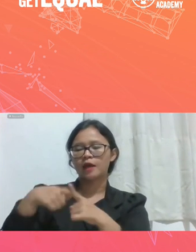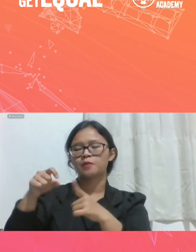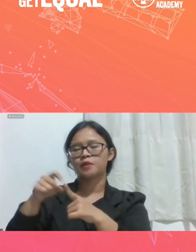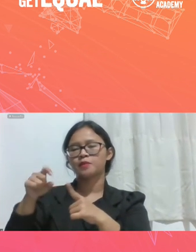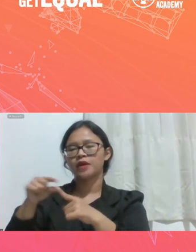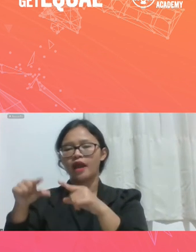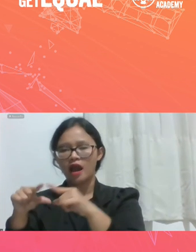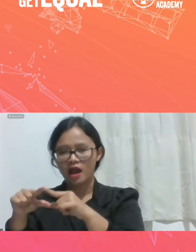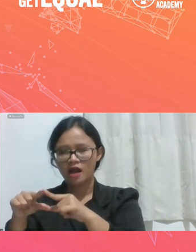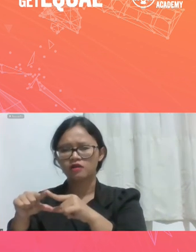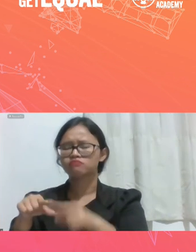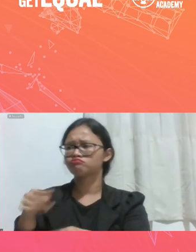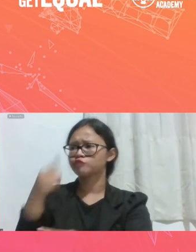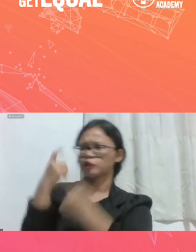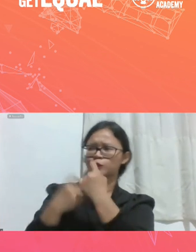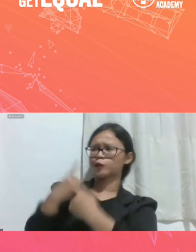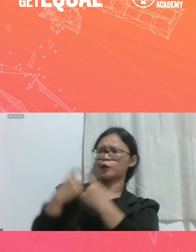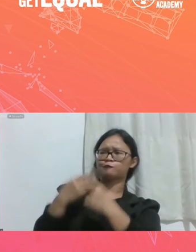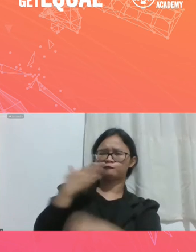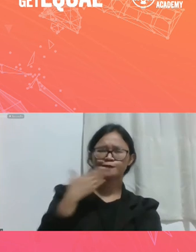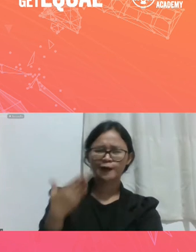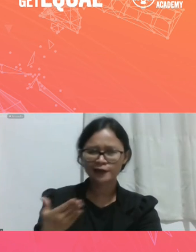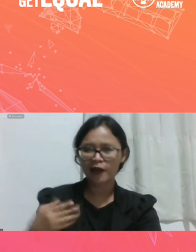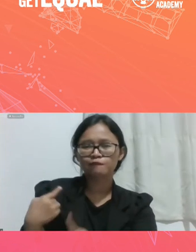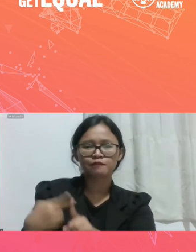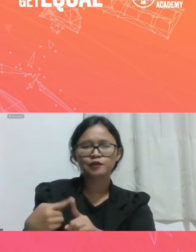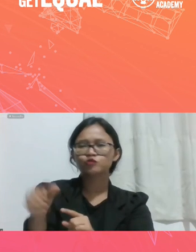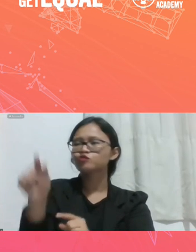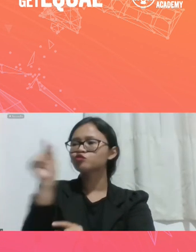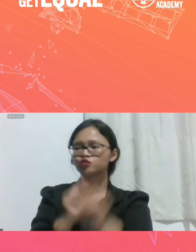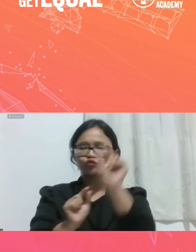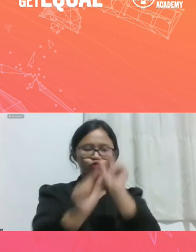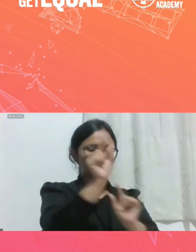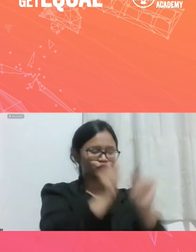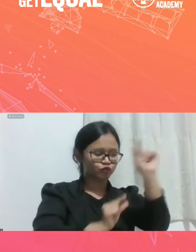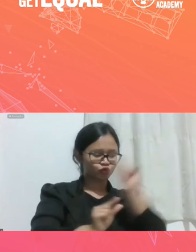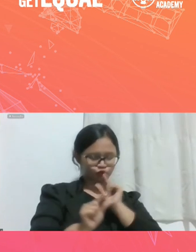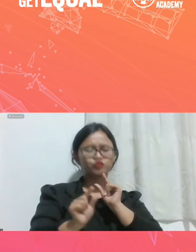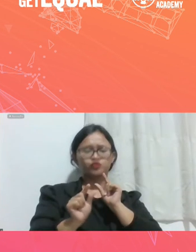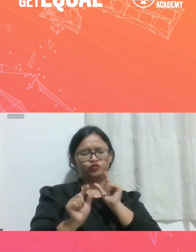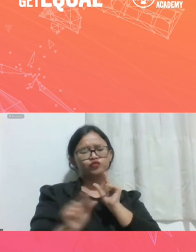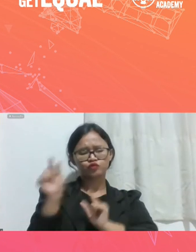itu. Nah, banyak juga saran-saran teman-teman ini untuk bagaimana